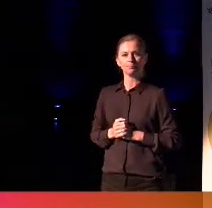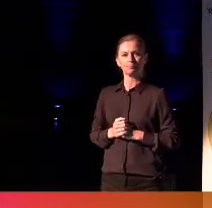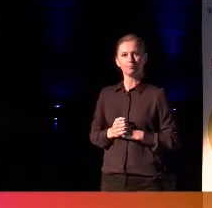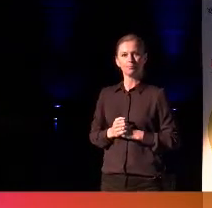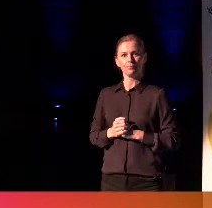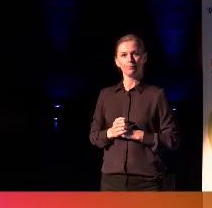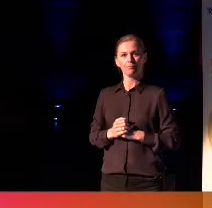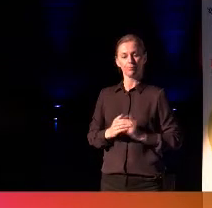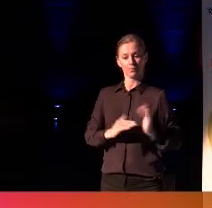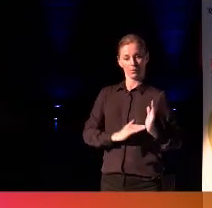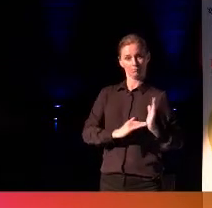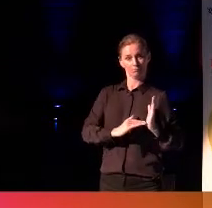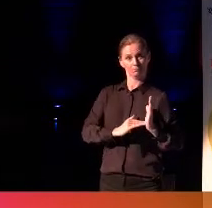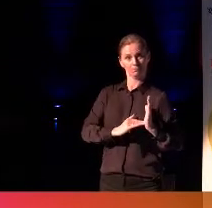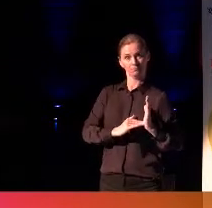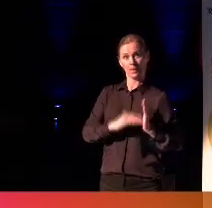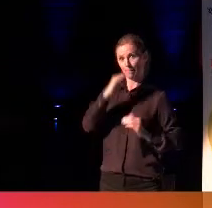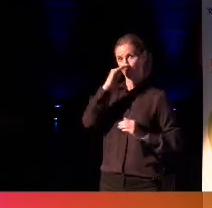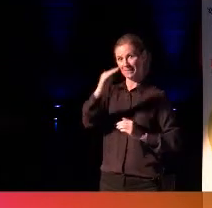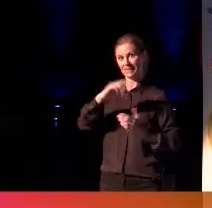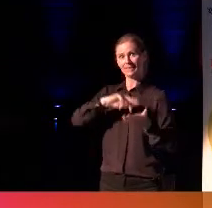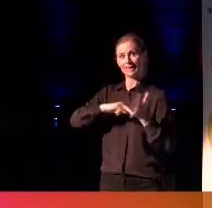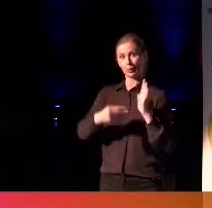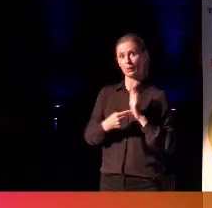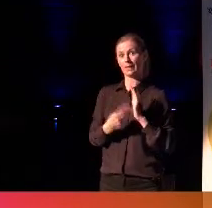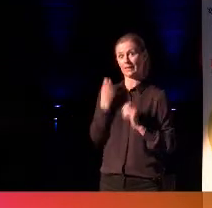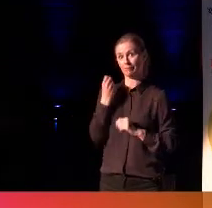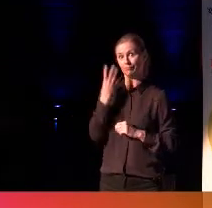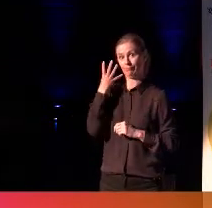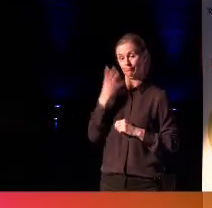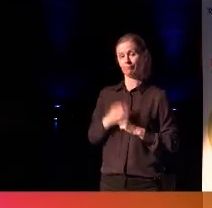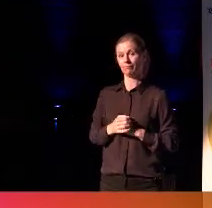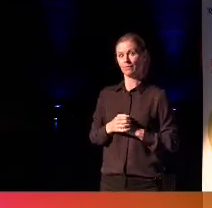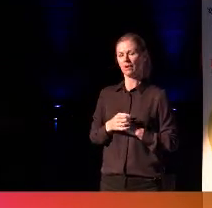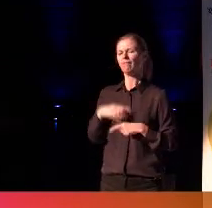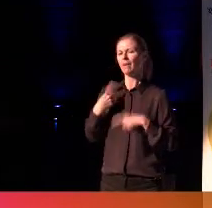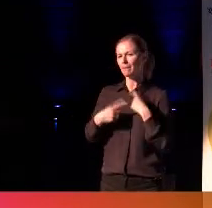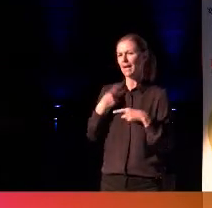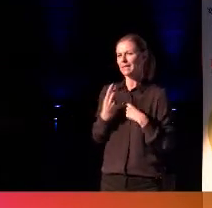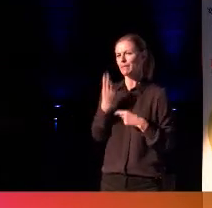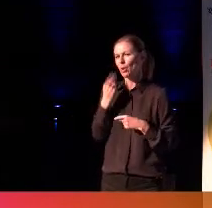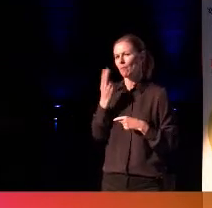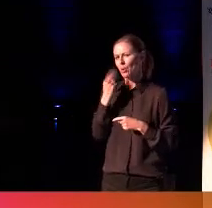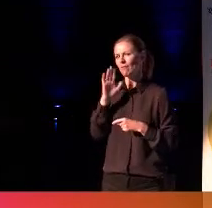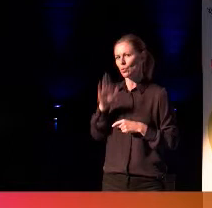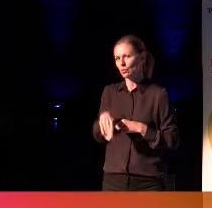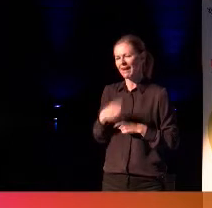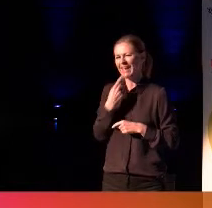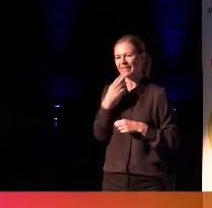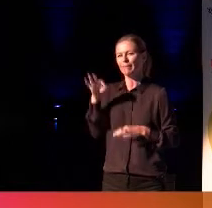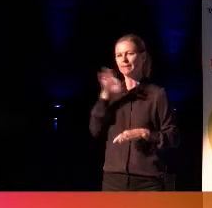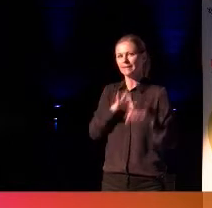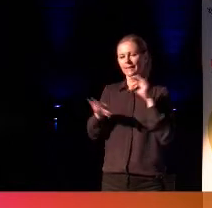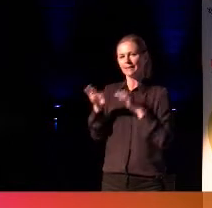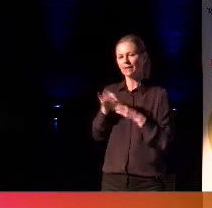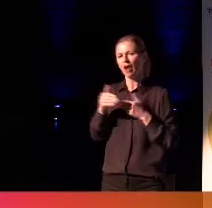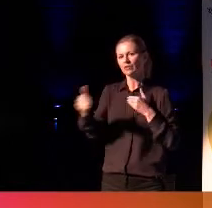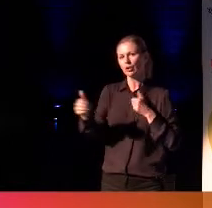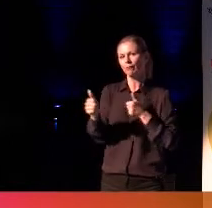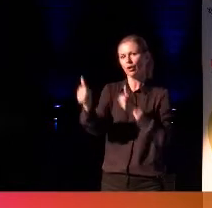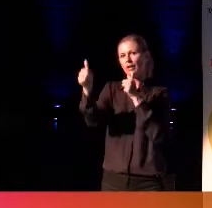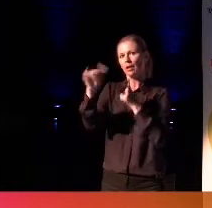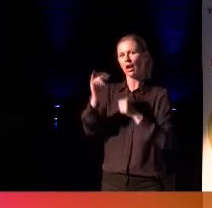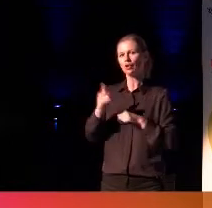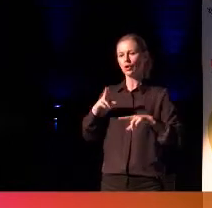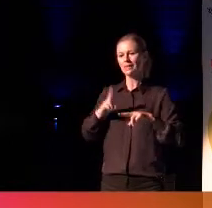der, så har vi mestringsteknologier. Der driver vi fortsatt utprøving. Dette det vi kaller medisinsk avstandsoppfølging, at du